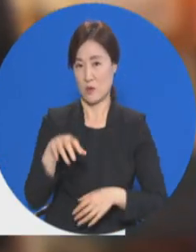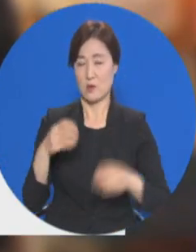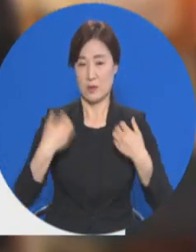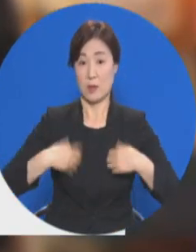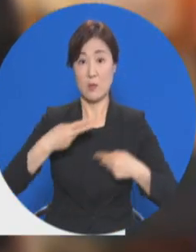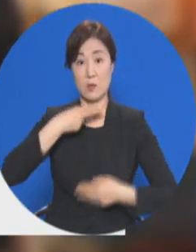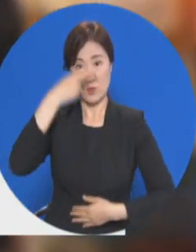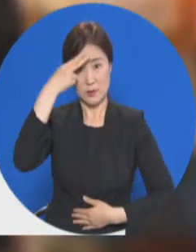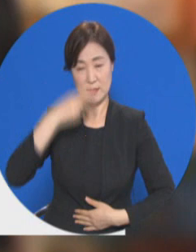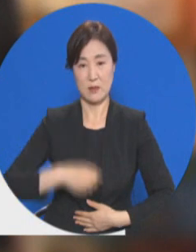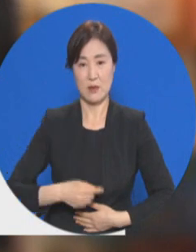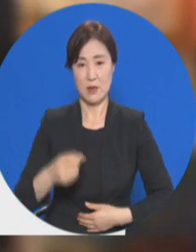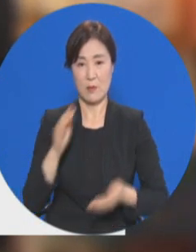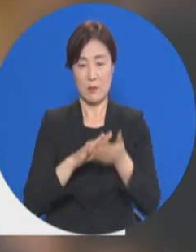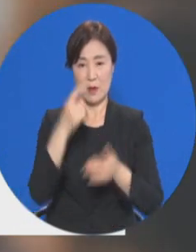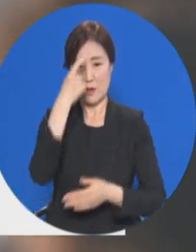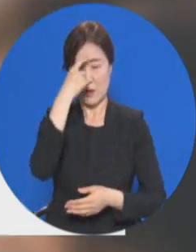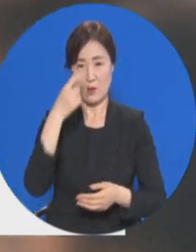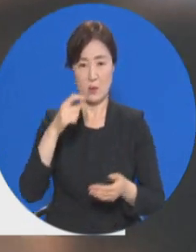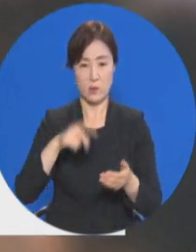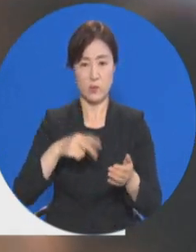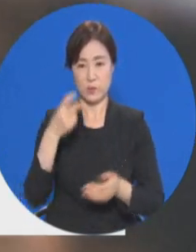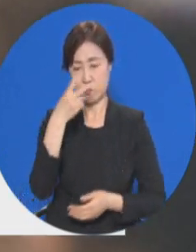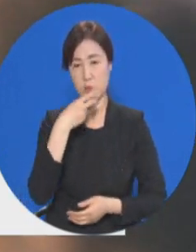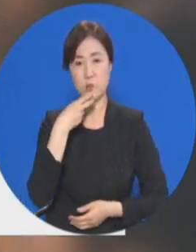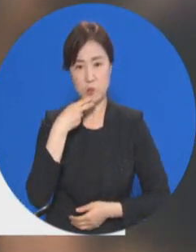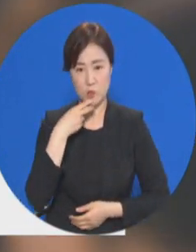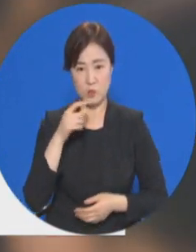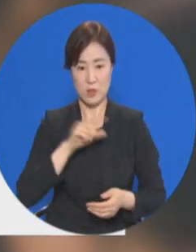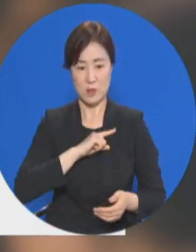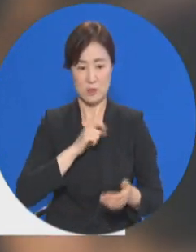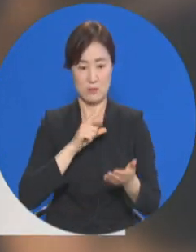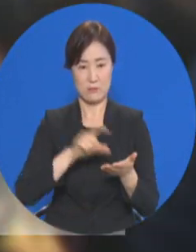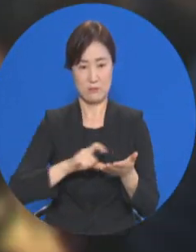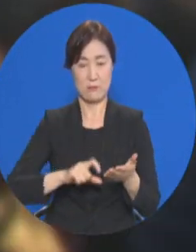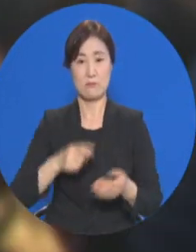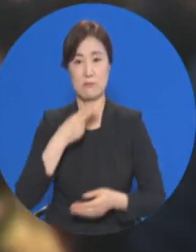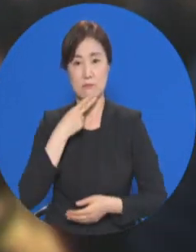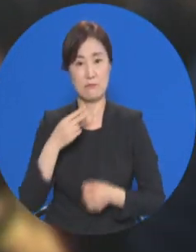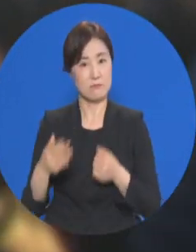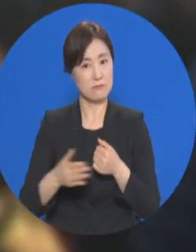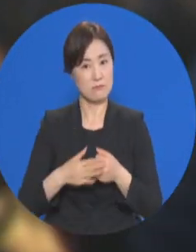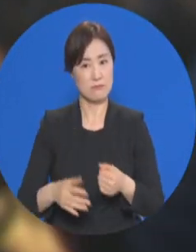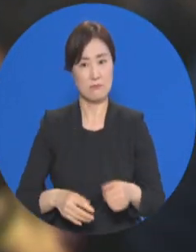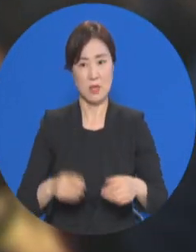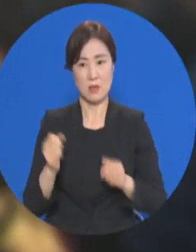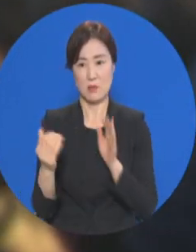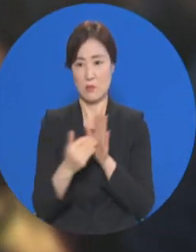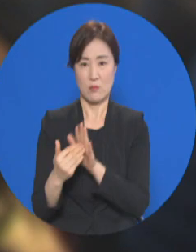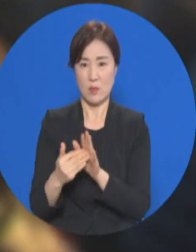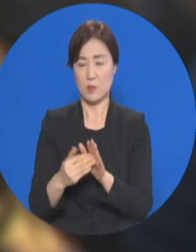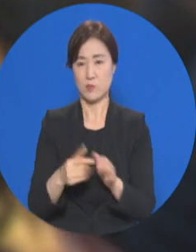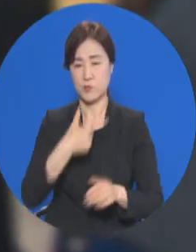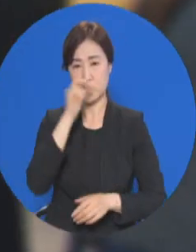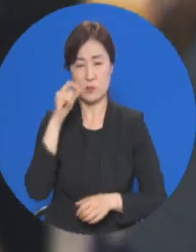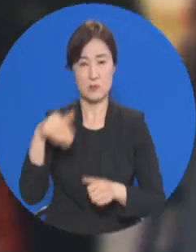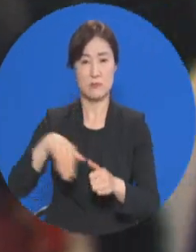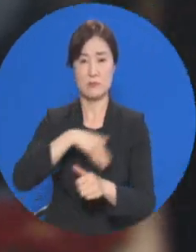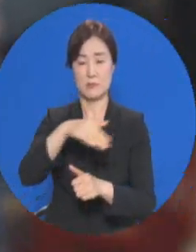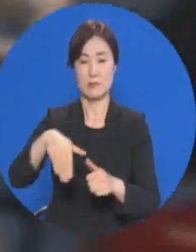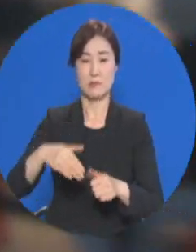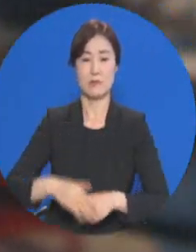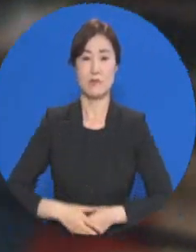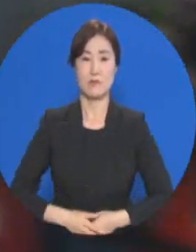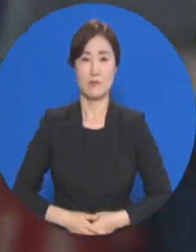경우 발열 체크나 방명록 작성 같은 조치도 없이 운영되고 있어 방역 구멍이 우려된다는 겁니다. 한 사람만